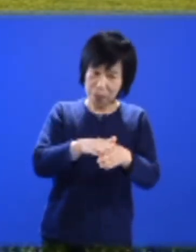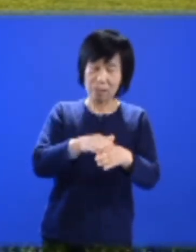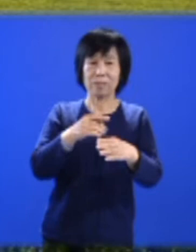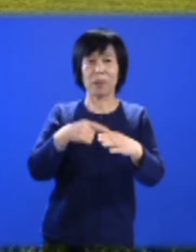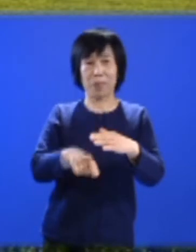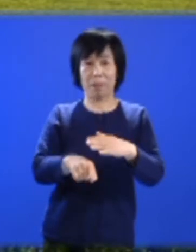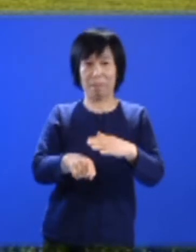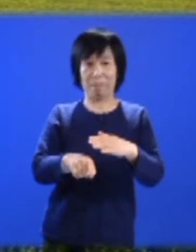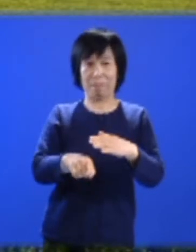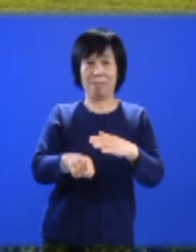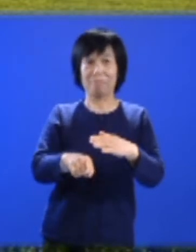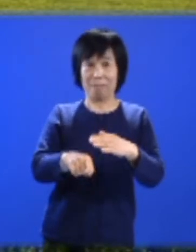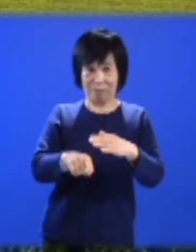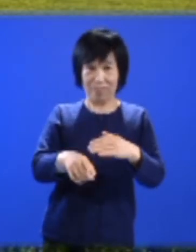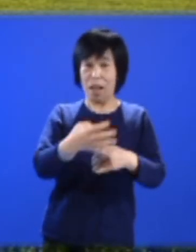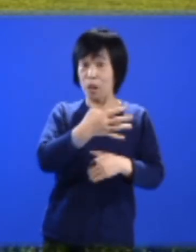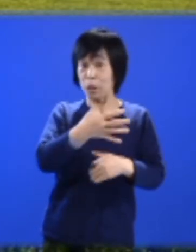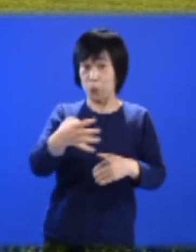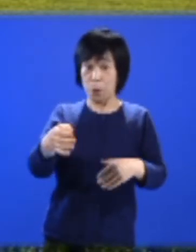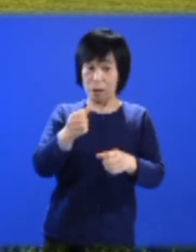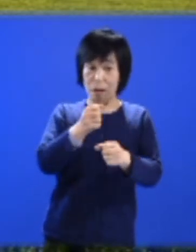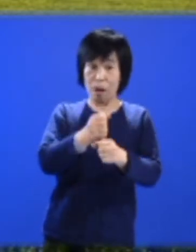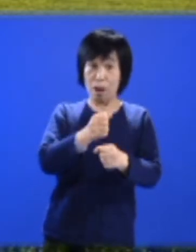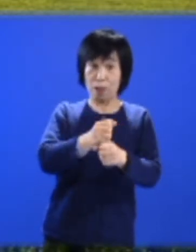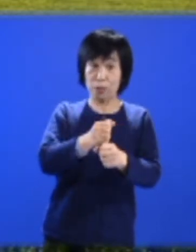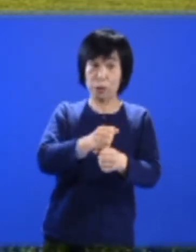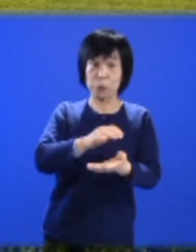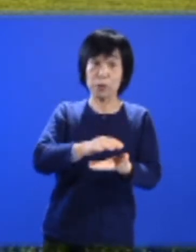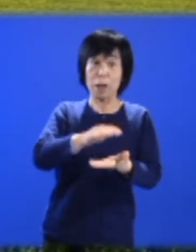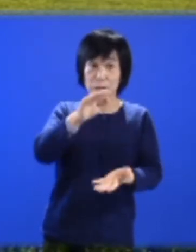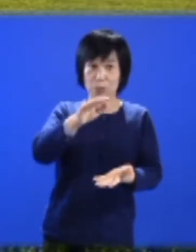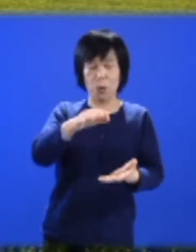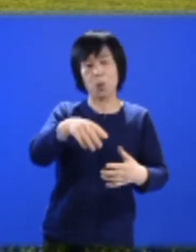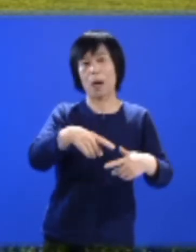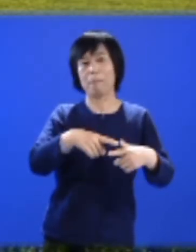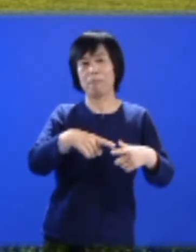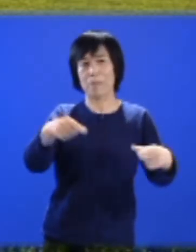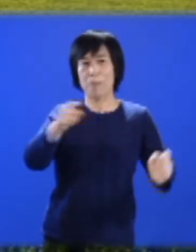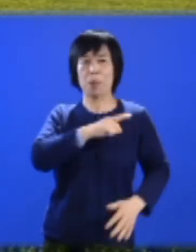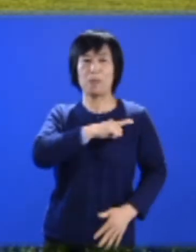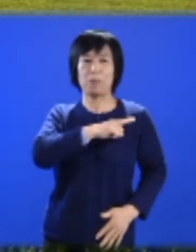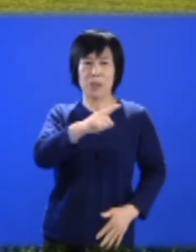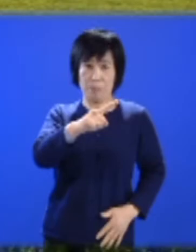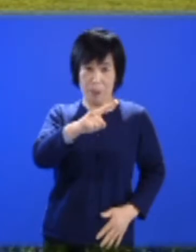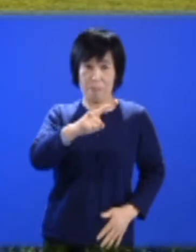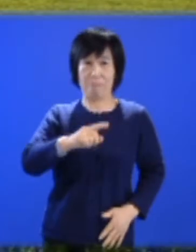込めたお茶で、四日市市が生産量日本一を誇っています。